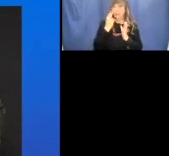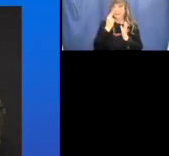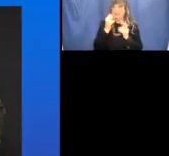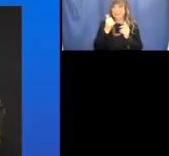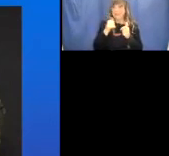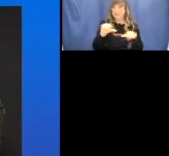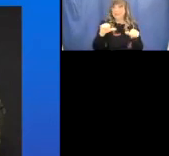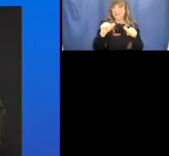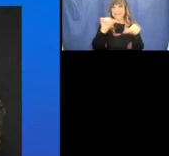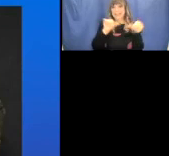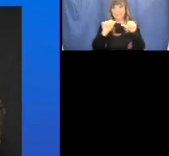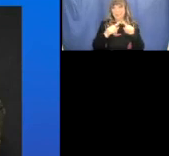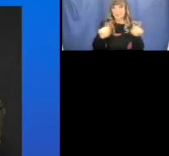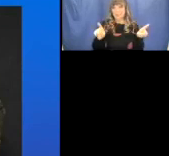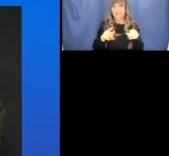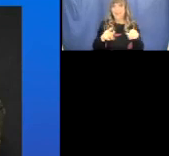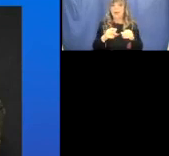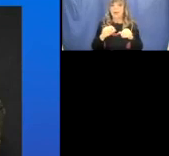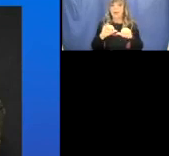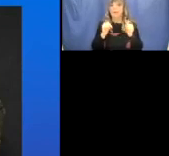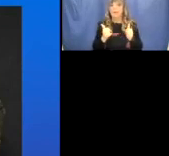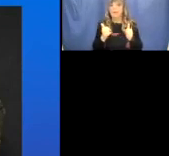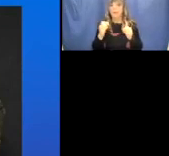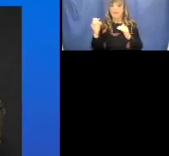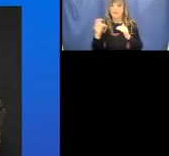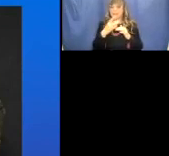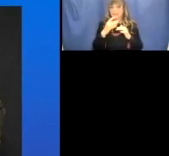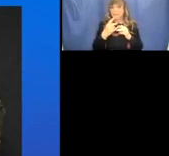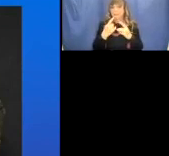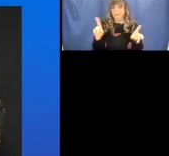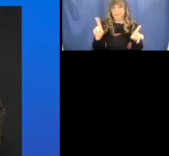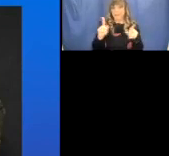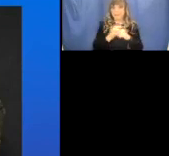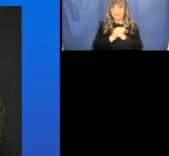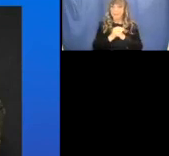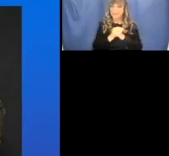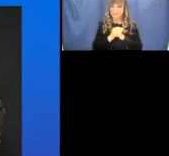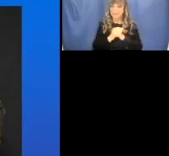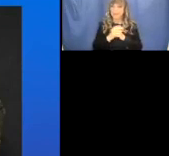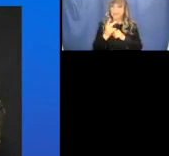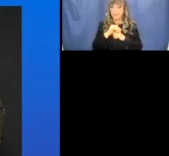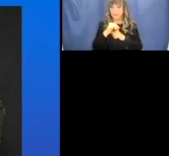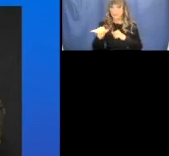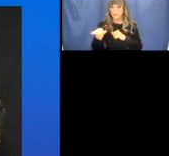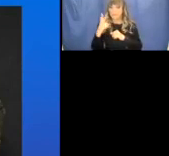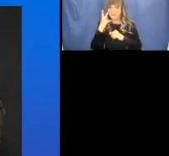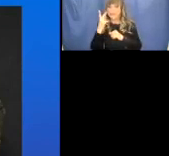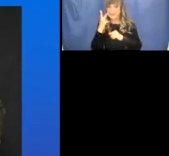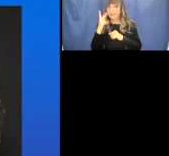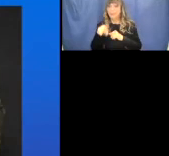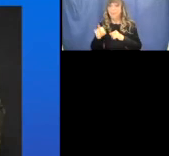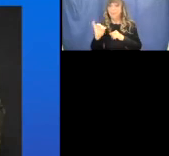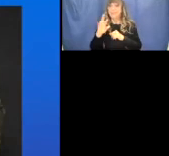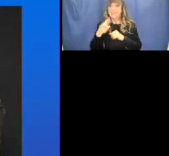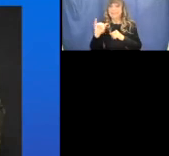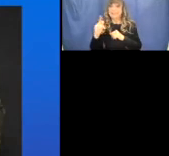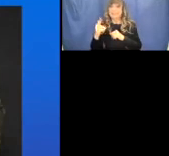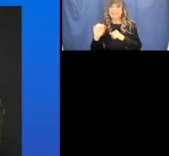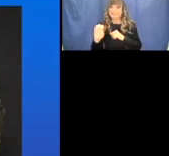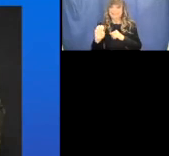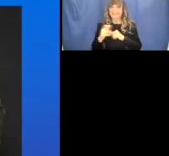forma cristallina è piuttosto diversa è quella dell'i così tetro e qui veniamo appunto alla pirite il